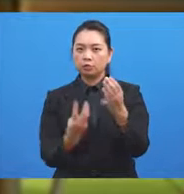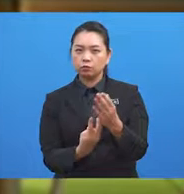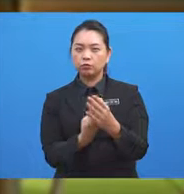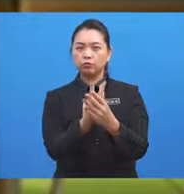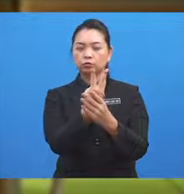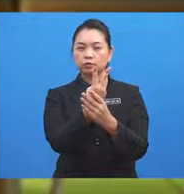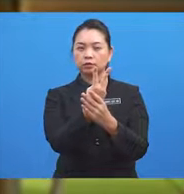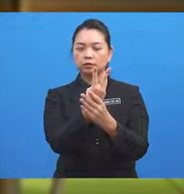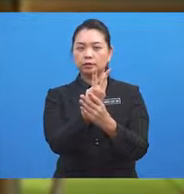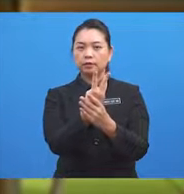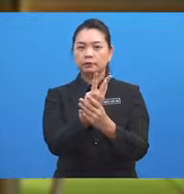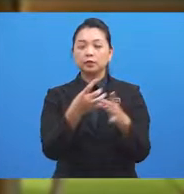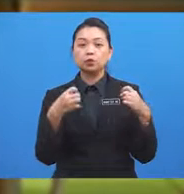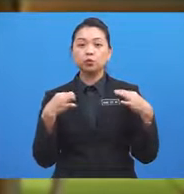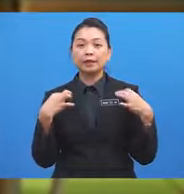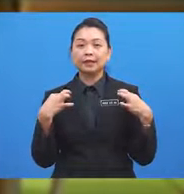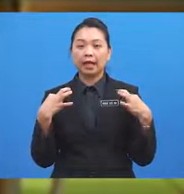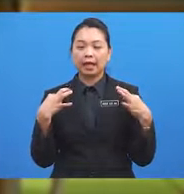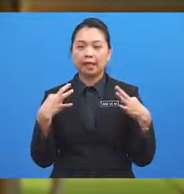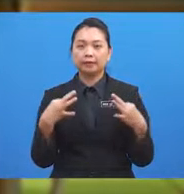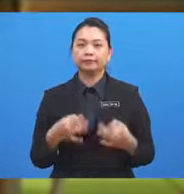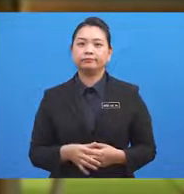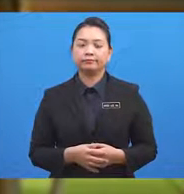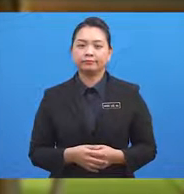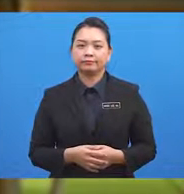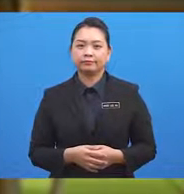dasar penswastaan.